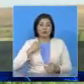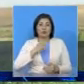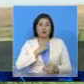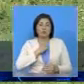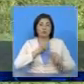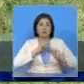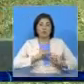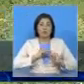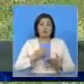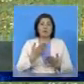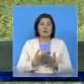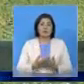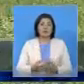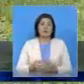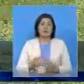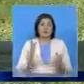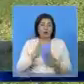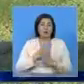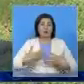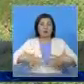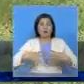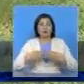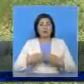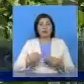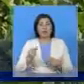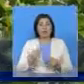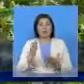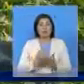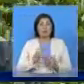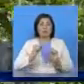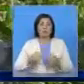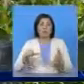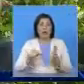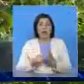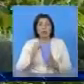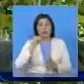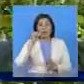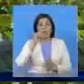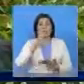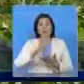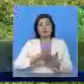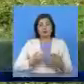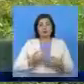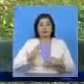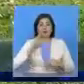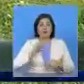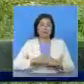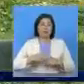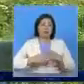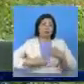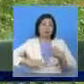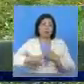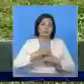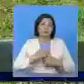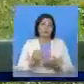атқарамыз. Бұл жұмыс маусымдық болса да отбасының негізгі табыс көзі, шамамен 6 айға ғана созылады. Осы уақытта жер жырту, тұқым себу және